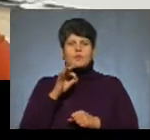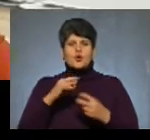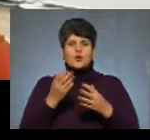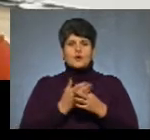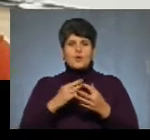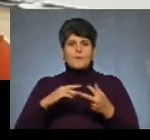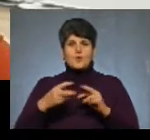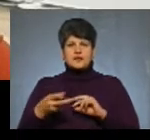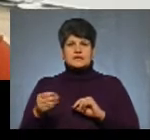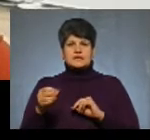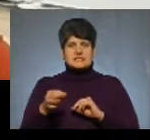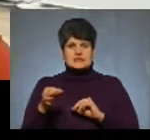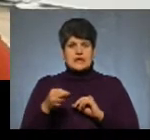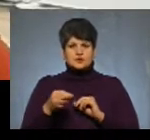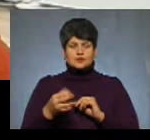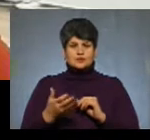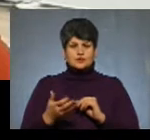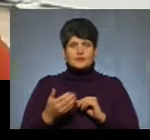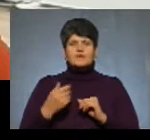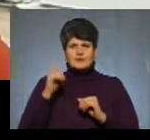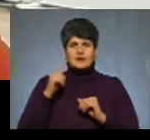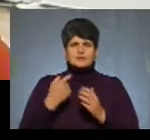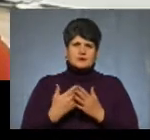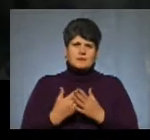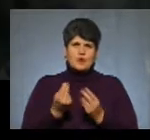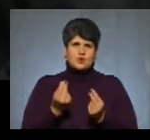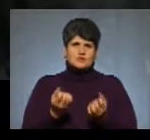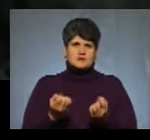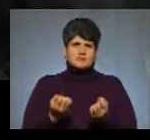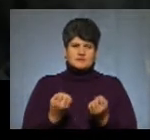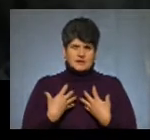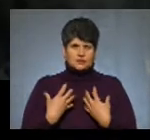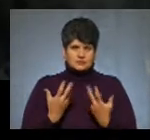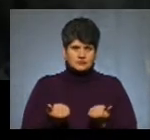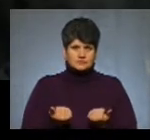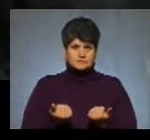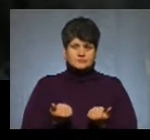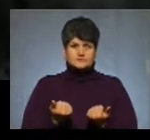субсидії? Це коли гроші видають, так?